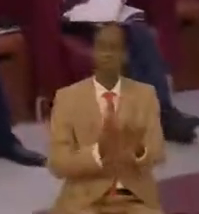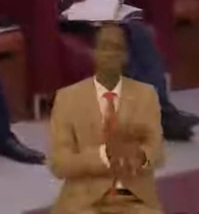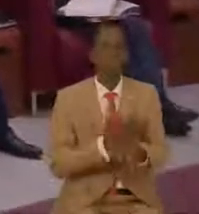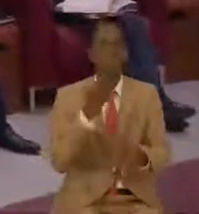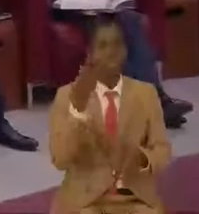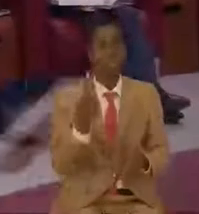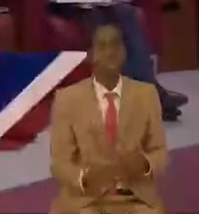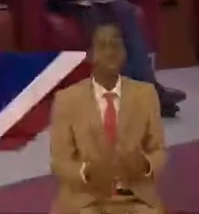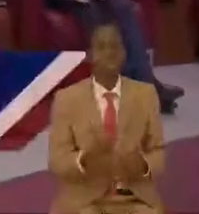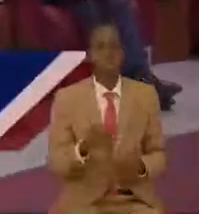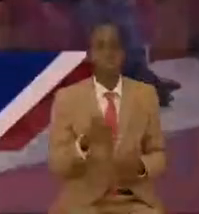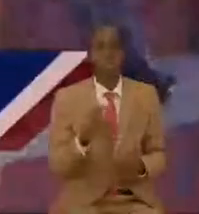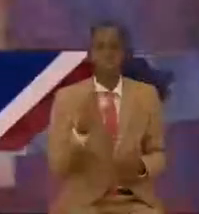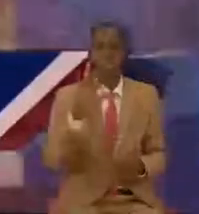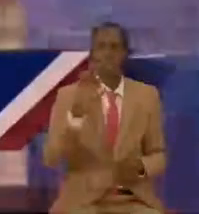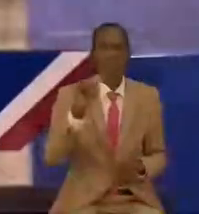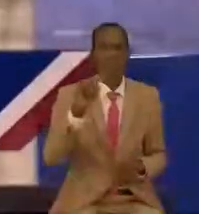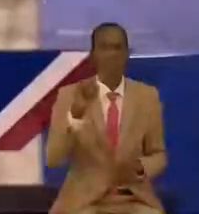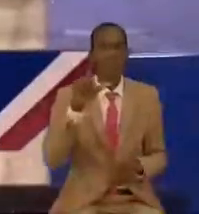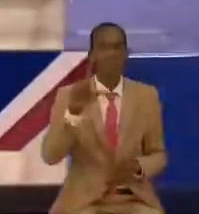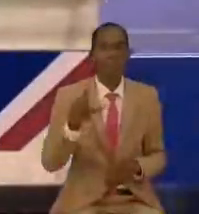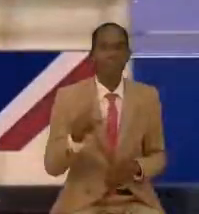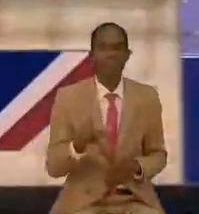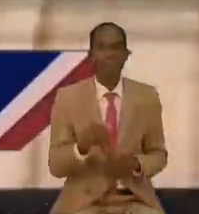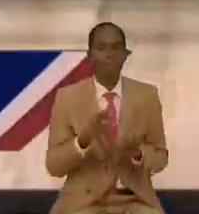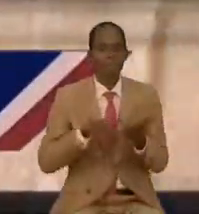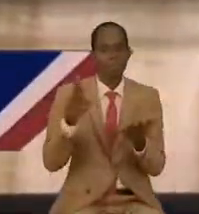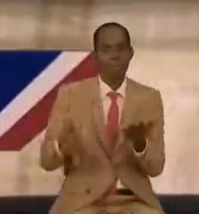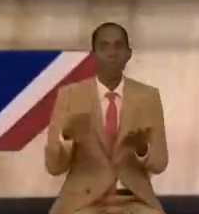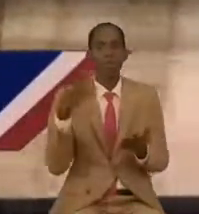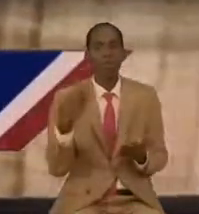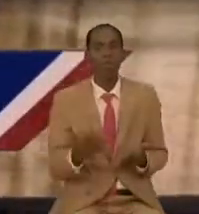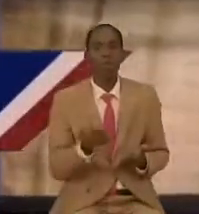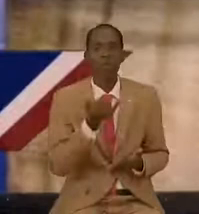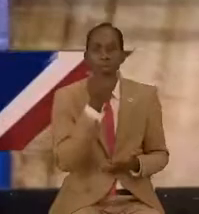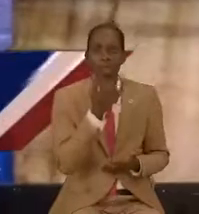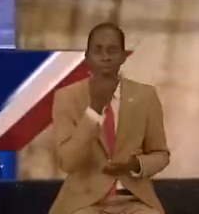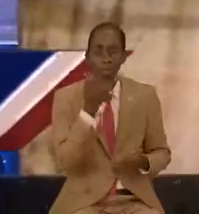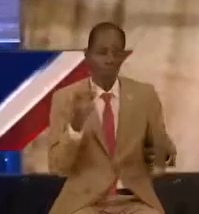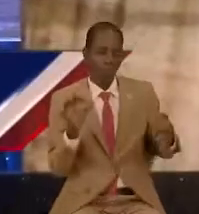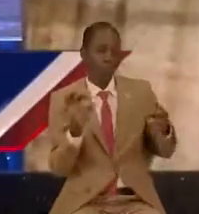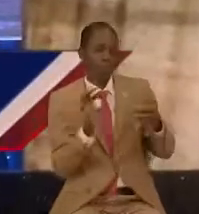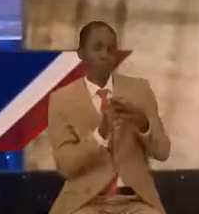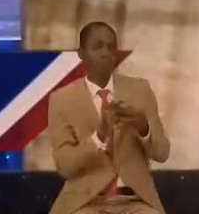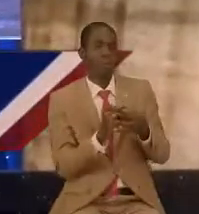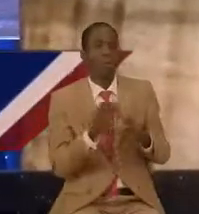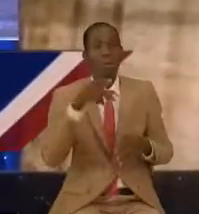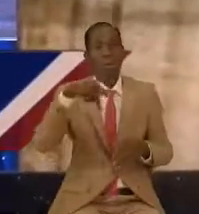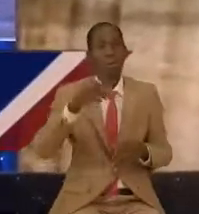partie ici, la conséquence fatale d'un attachement erroné. L'apôtre